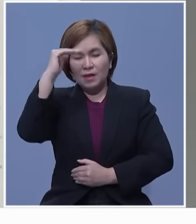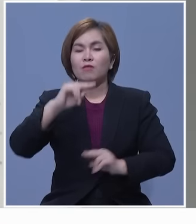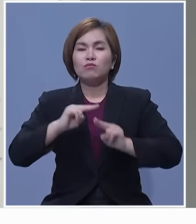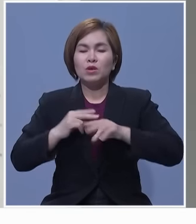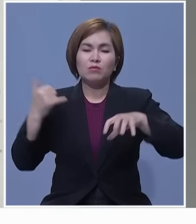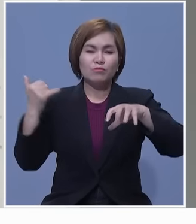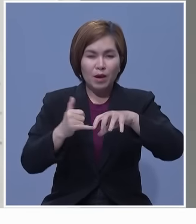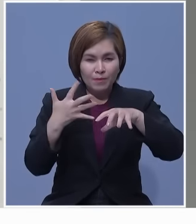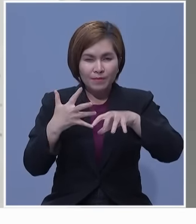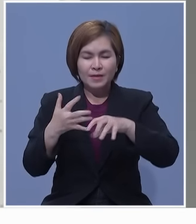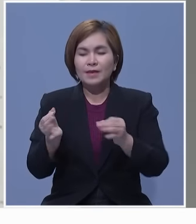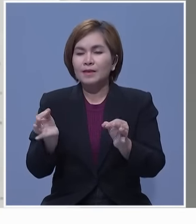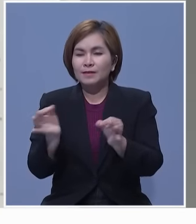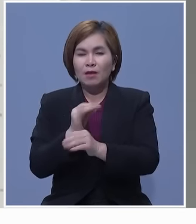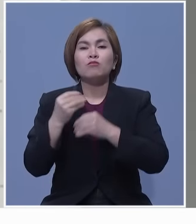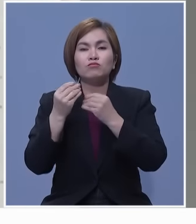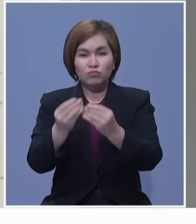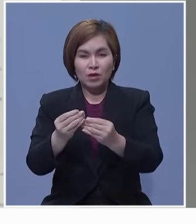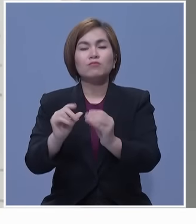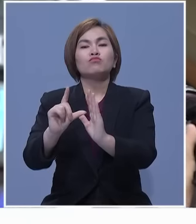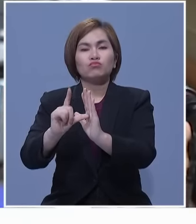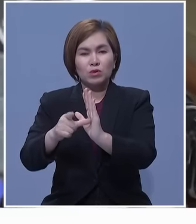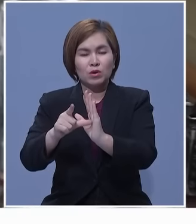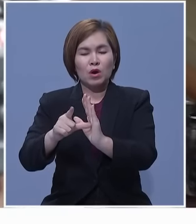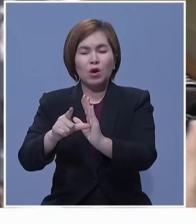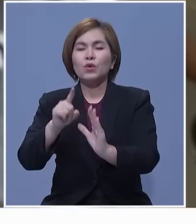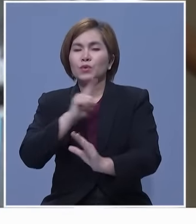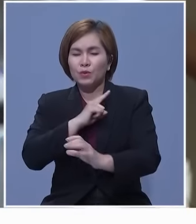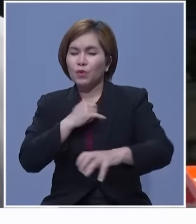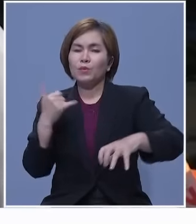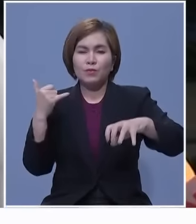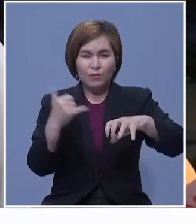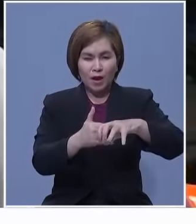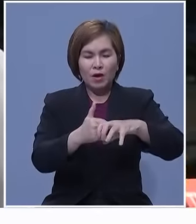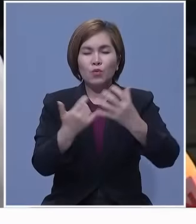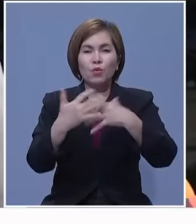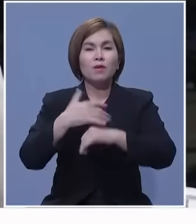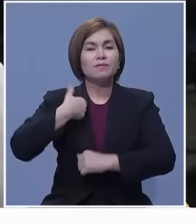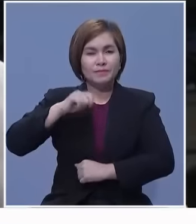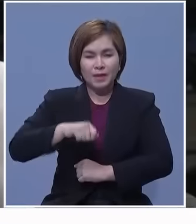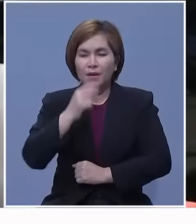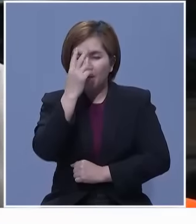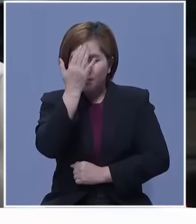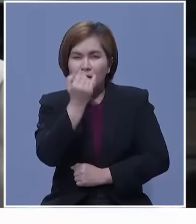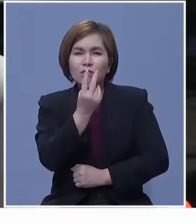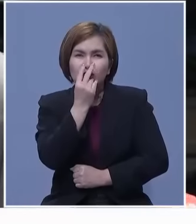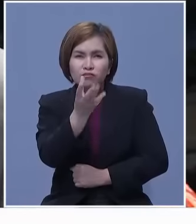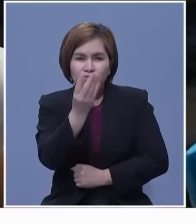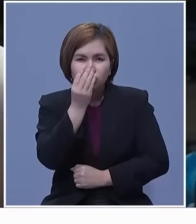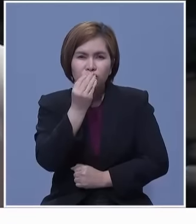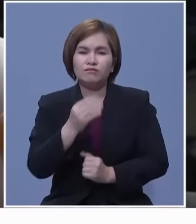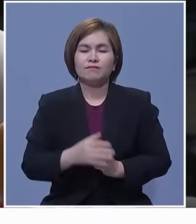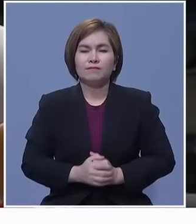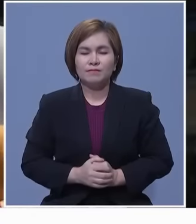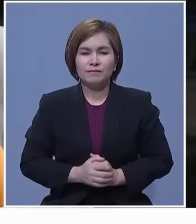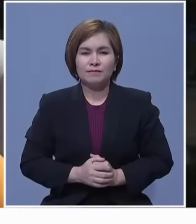เองแต่มอบหมายให้นายแพทย์พรหมินทร์เลิศสุริเดชเลขาธิการนายกรัฐมนตรีนะคะเป็นตัวแทนมาฟังคำวินิจฉัยค่ะ